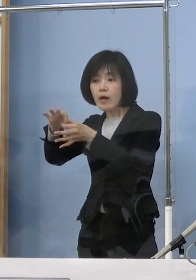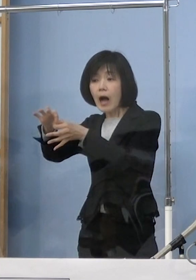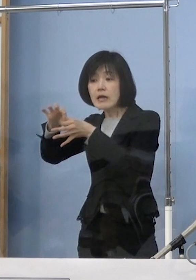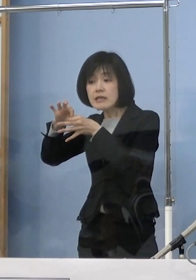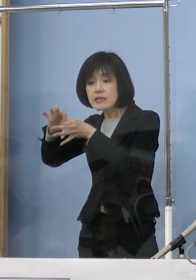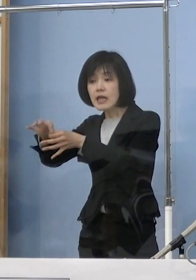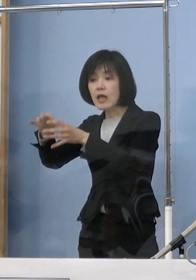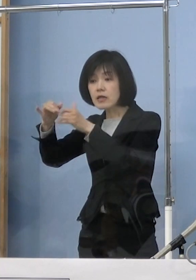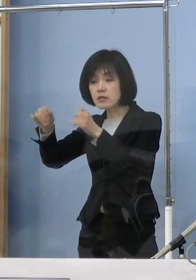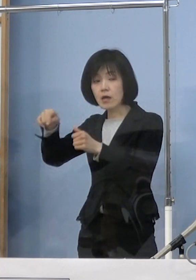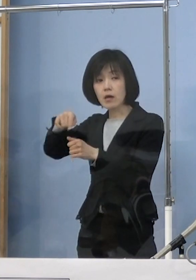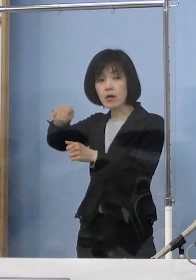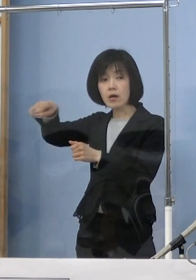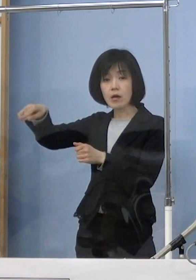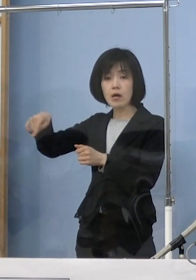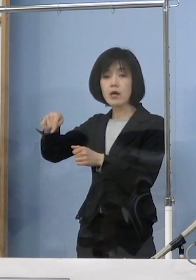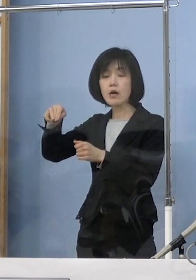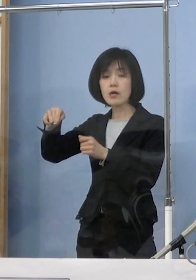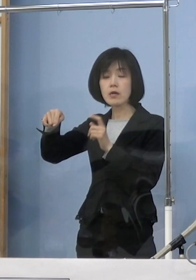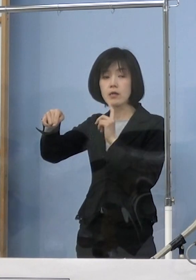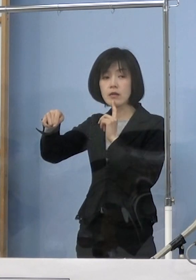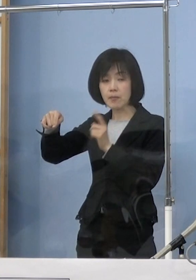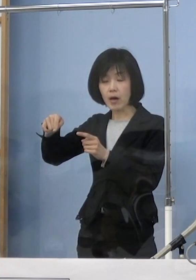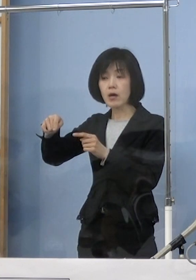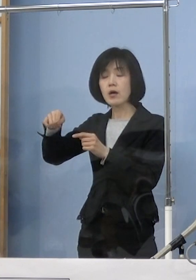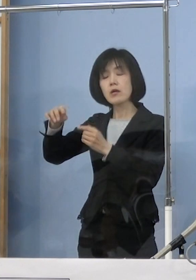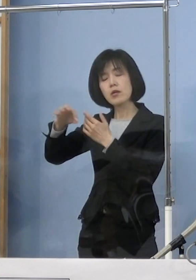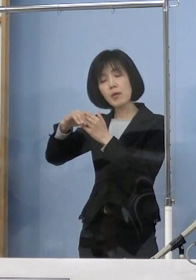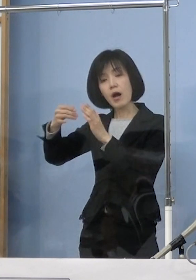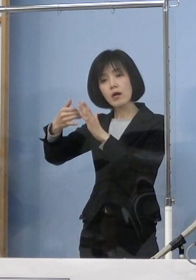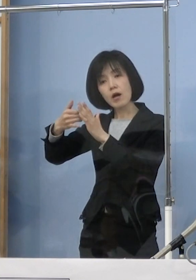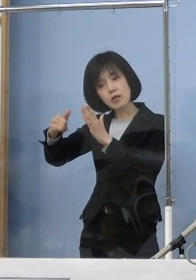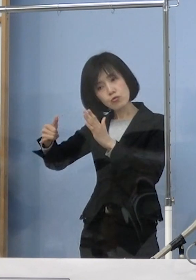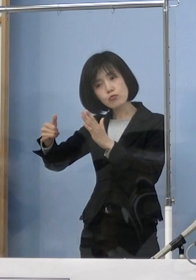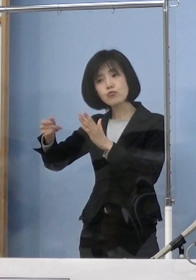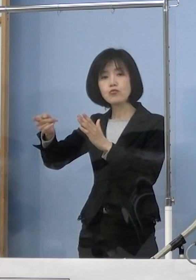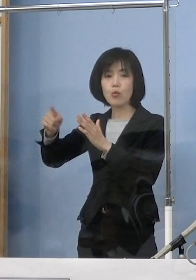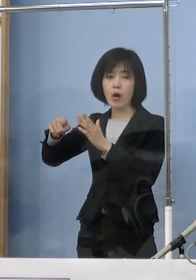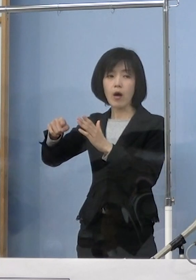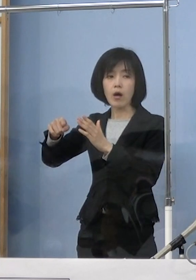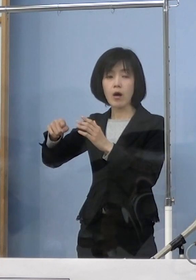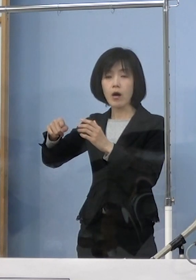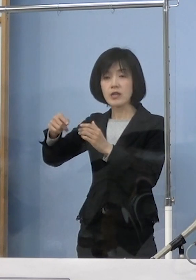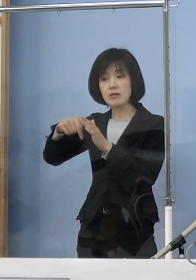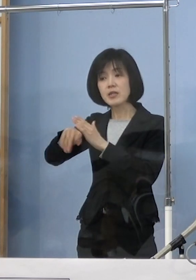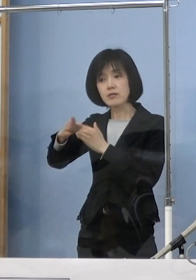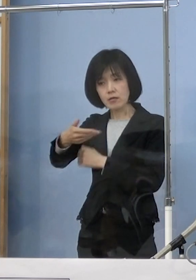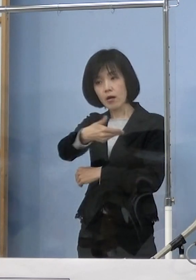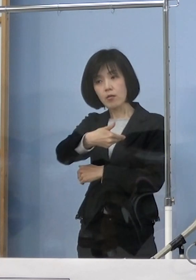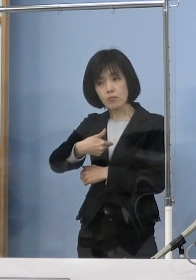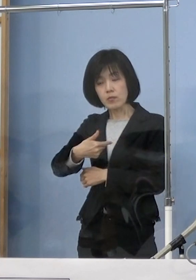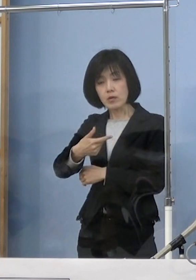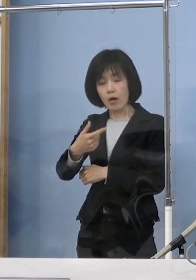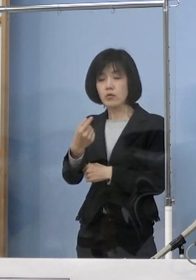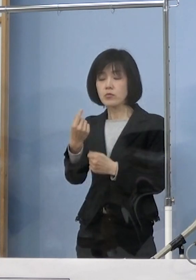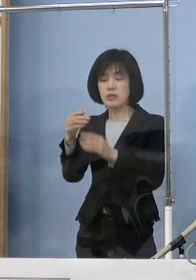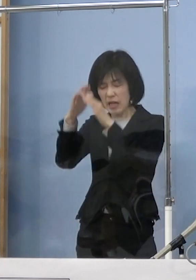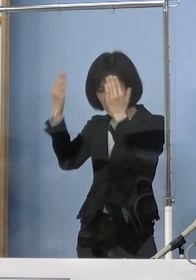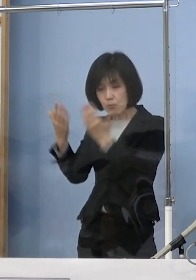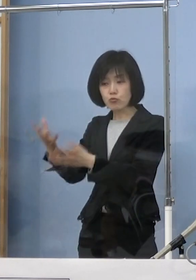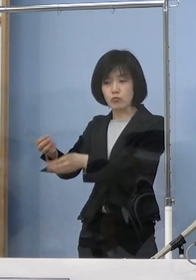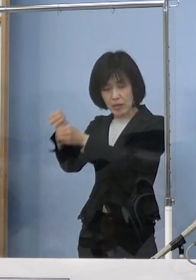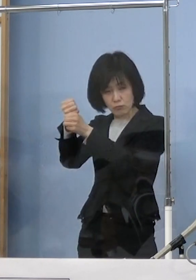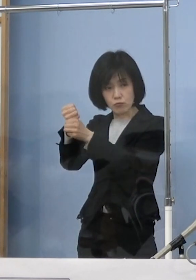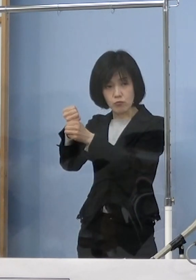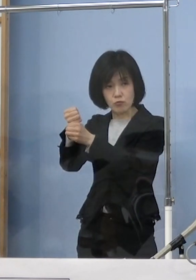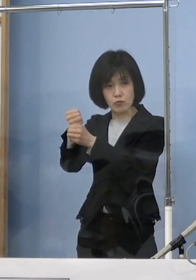ていうのは、そのご家族とかそういうことですか？ もう全部含めてですね。だからもう3つのカ